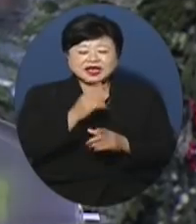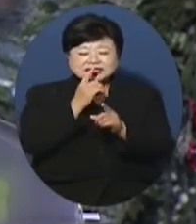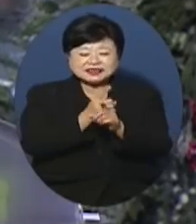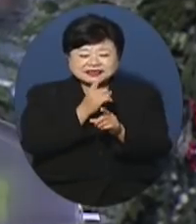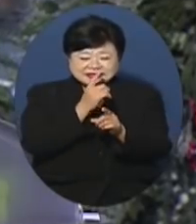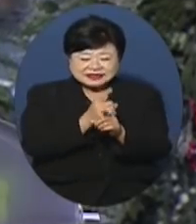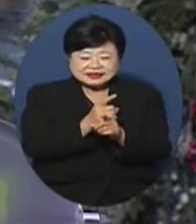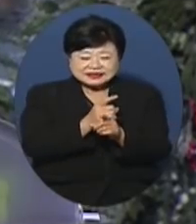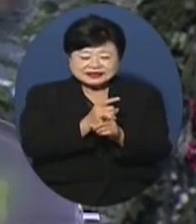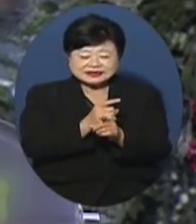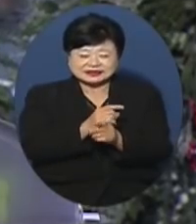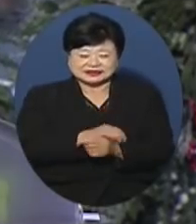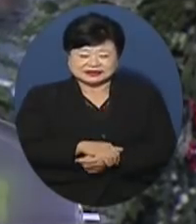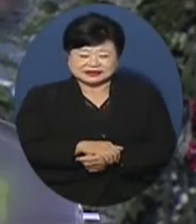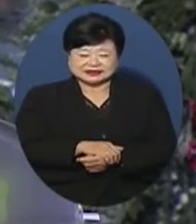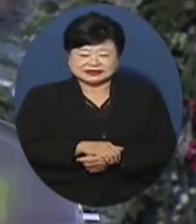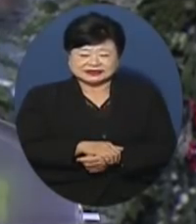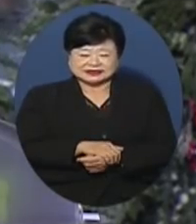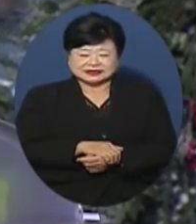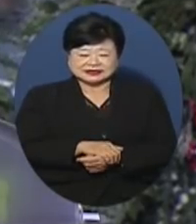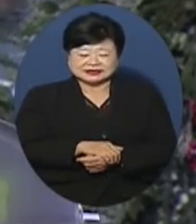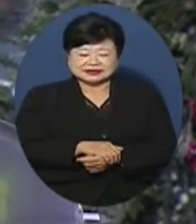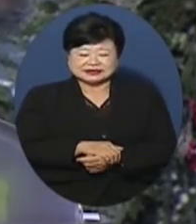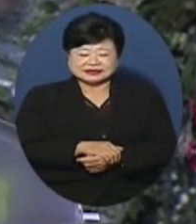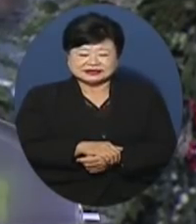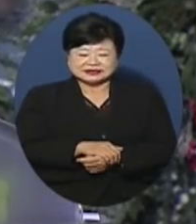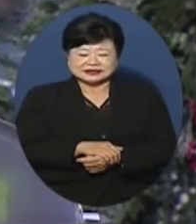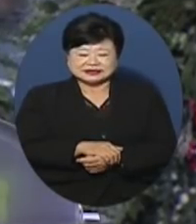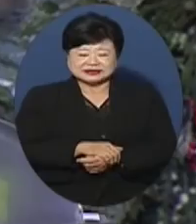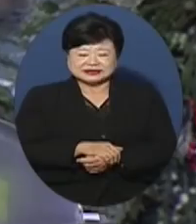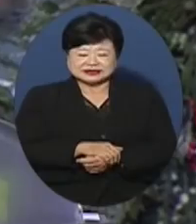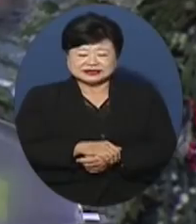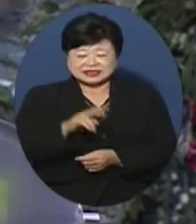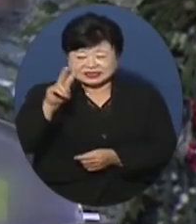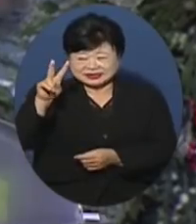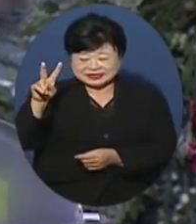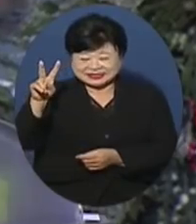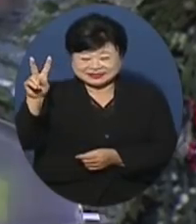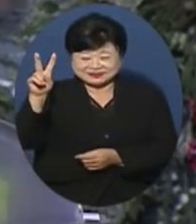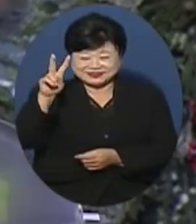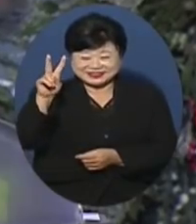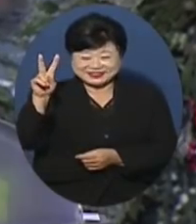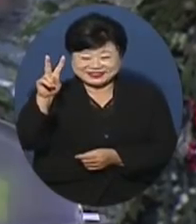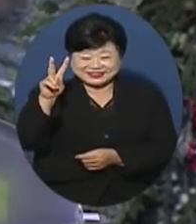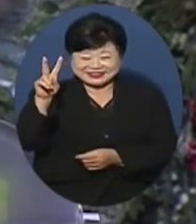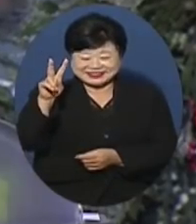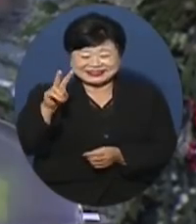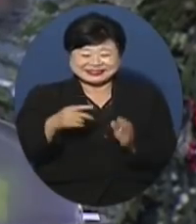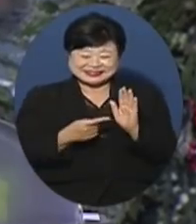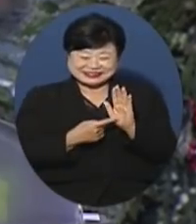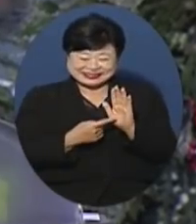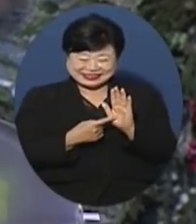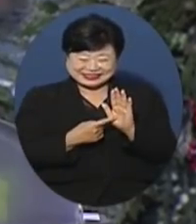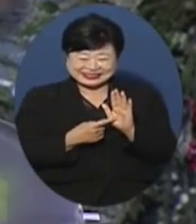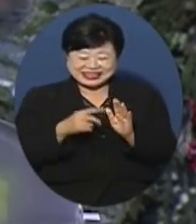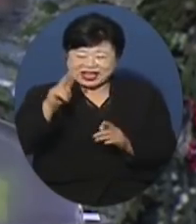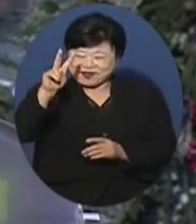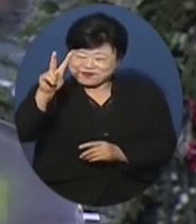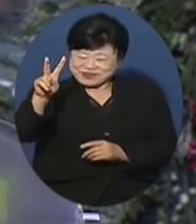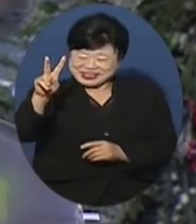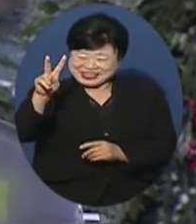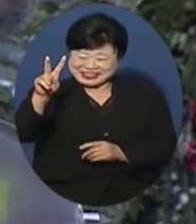승리를 기원할 때 손가락 두 개를 펴서 빅토리를 나타내는 V